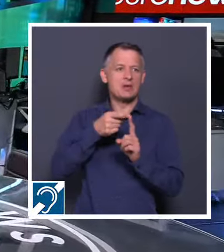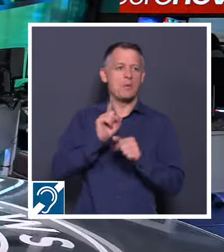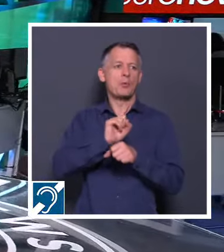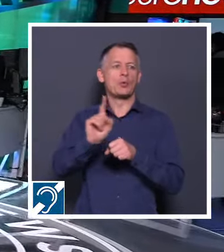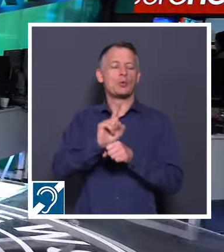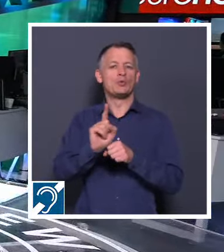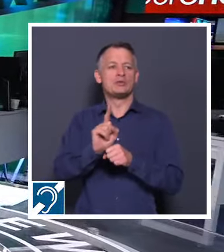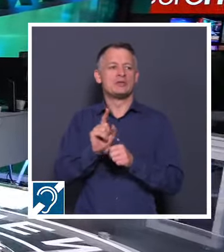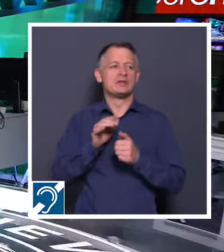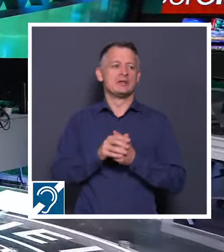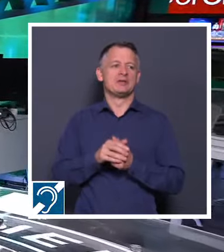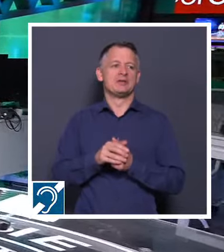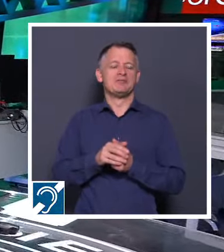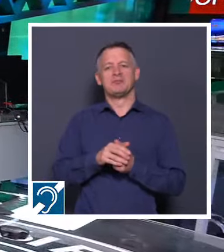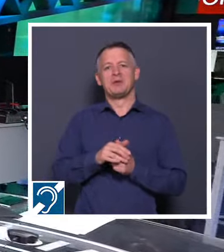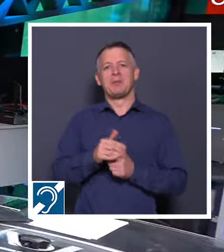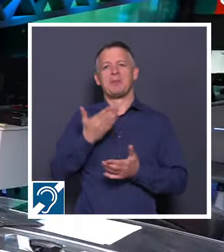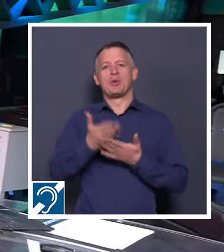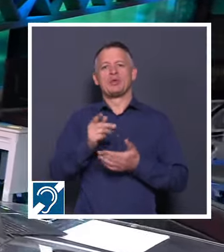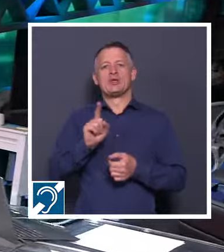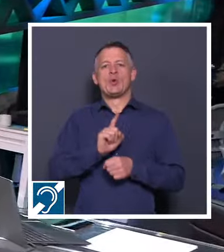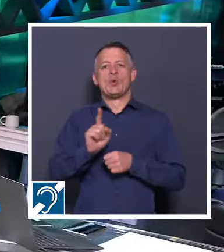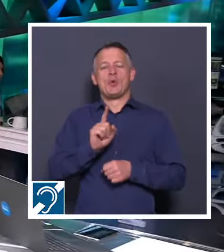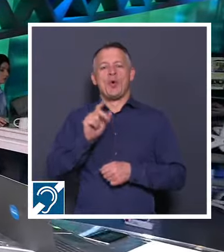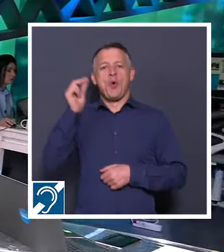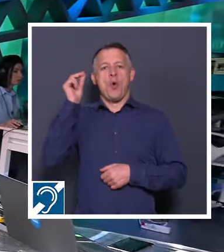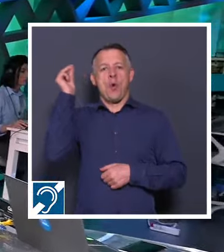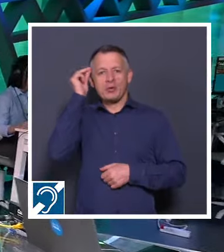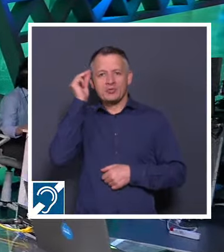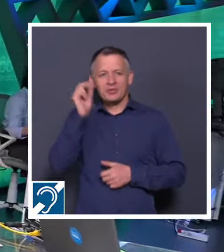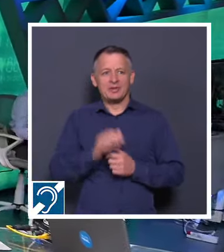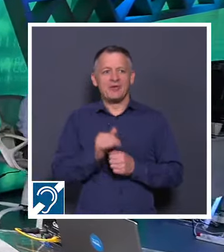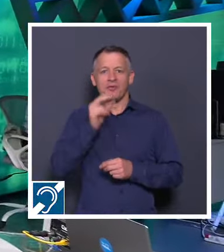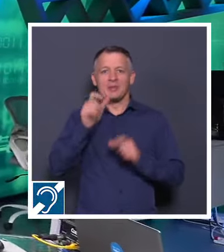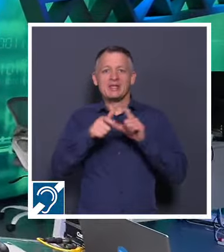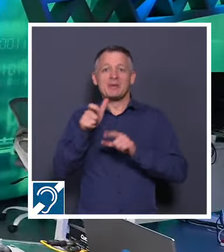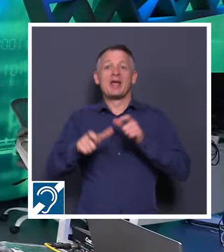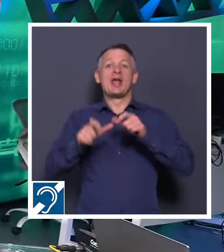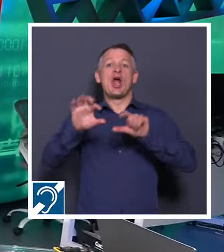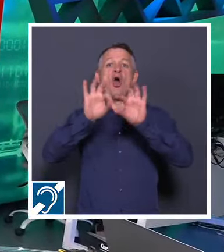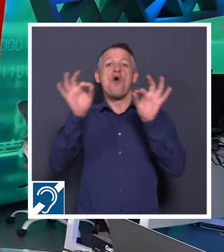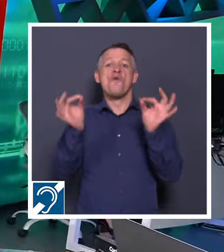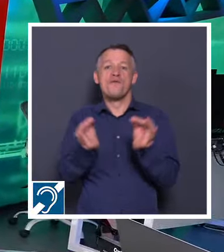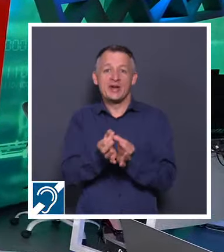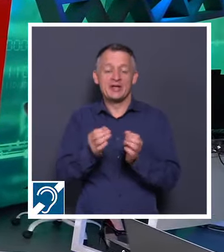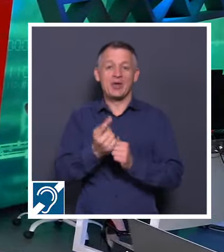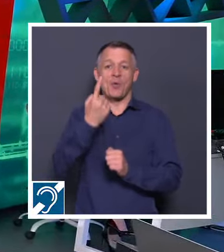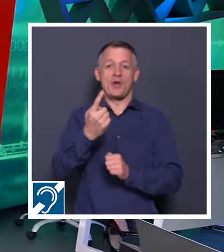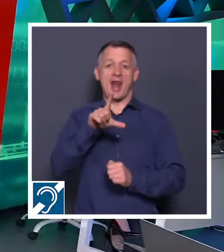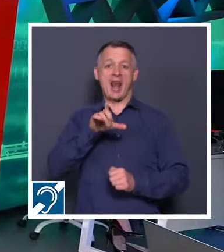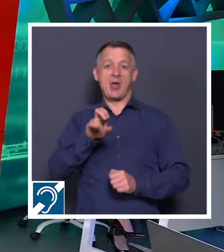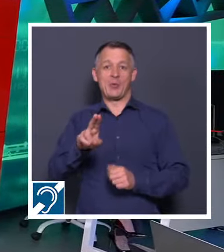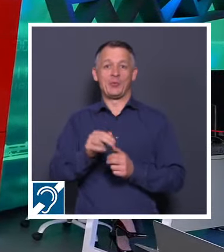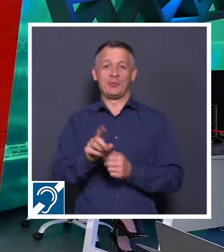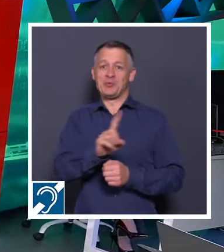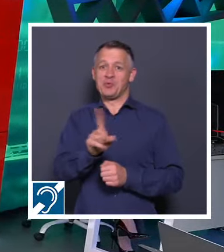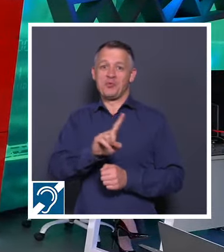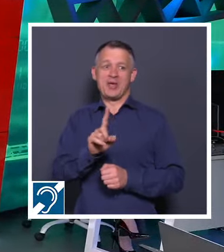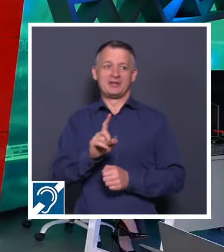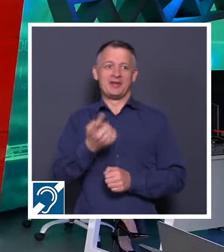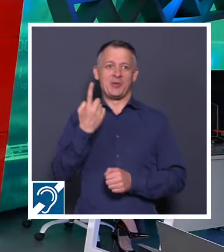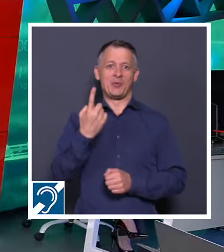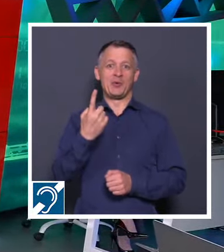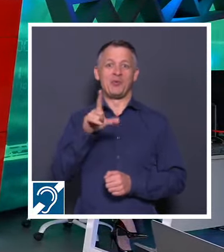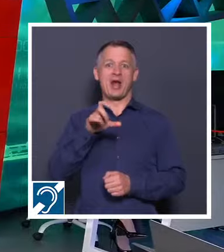este o oră perfectă să ne facem poftă, vă propun să vorbim astăzi despre covrig. Banalul covrig de un leu nu mai este de fapt